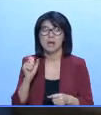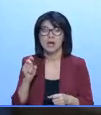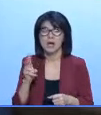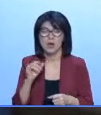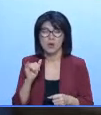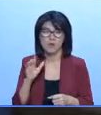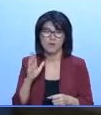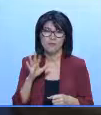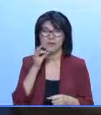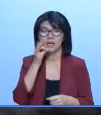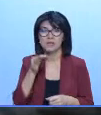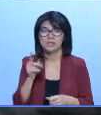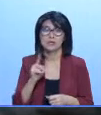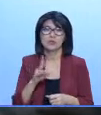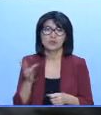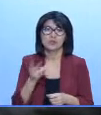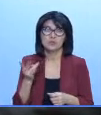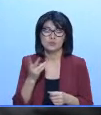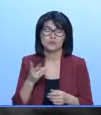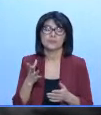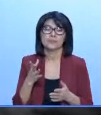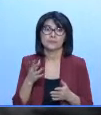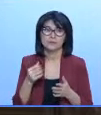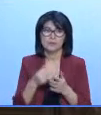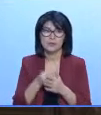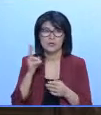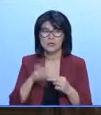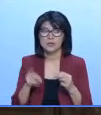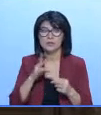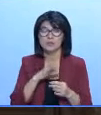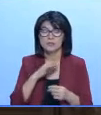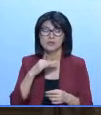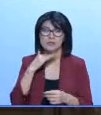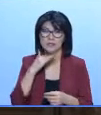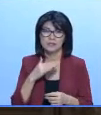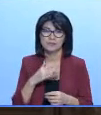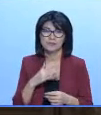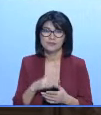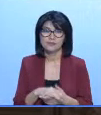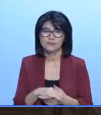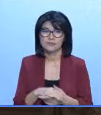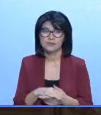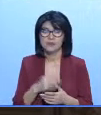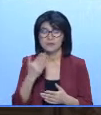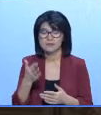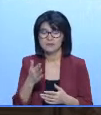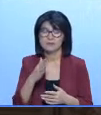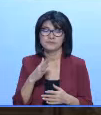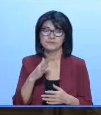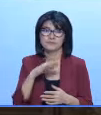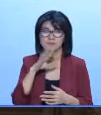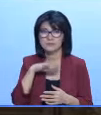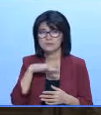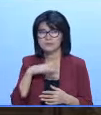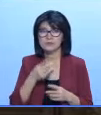инвесторларды тарту жұмыстардың жеткіліксіз екенін айтып, ренішін жасырмады. Вы вот эту болтовню, я извиняюсь за выражение, вам эти